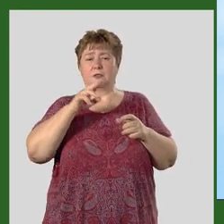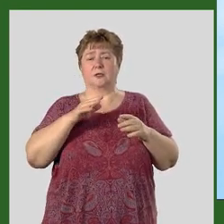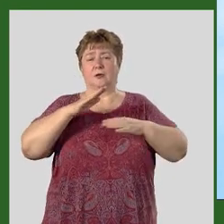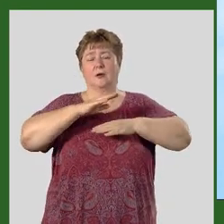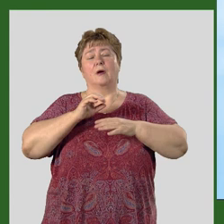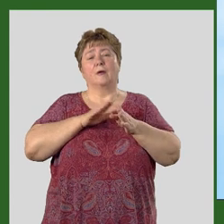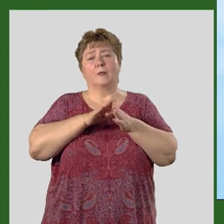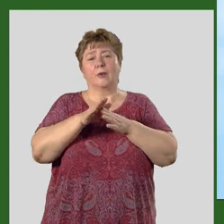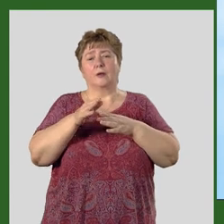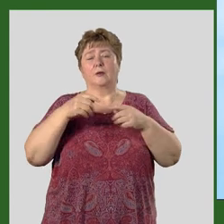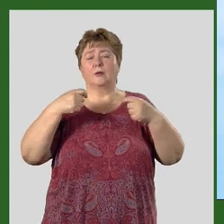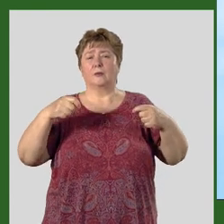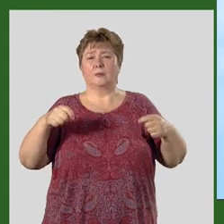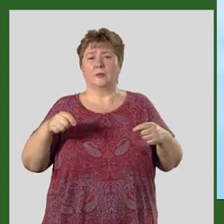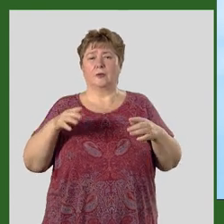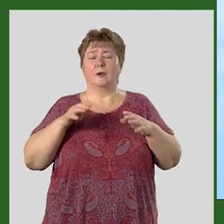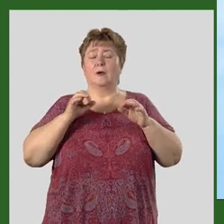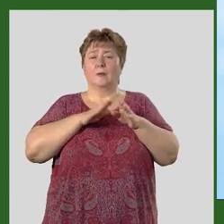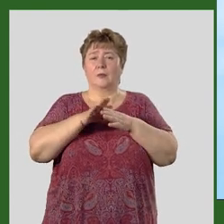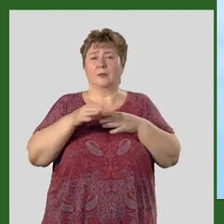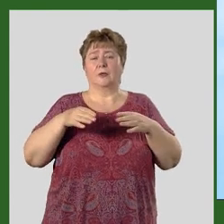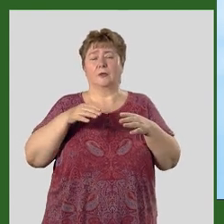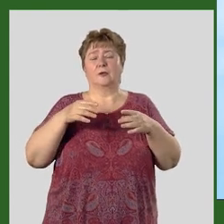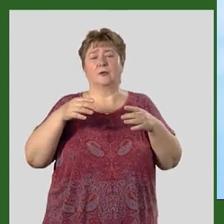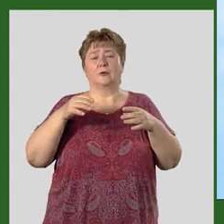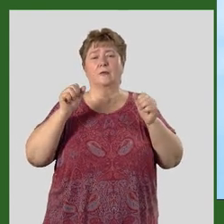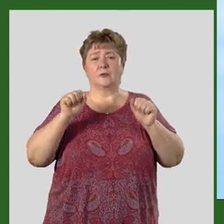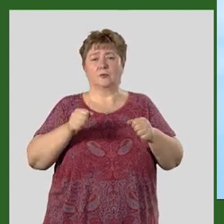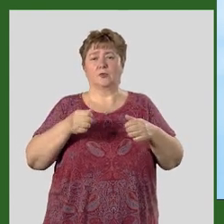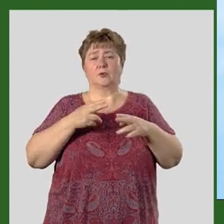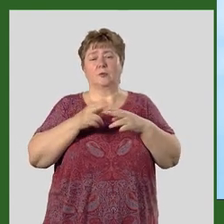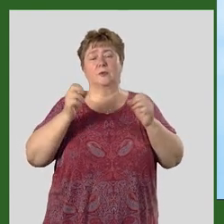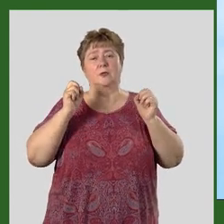ведению бизнеса, реализации возможностей и безопасности.